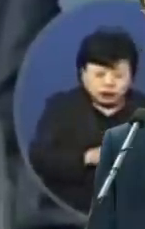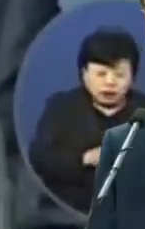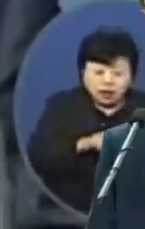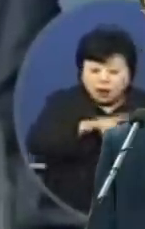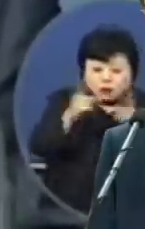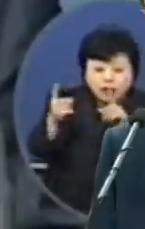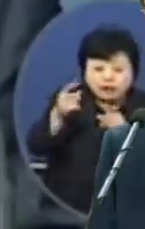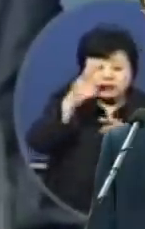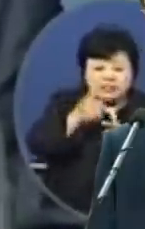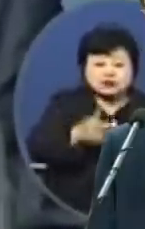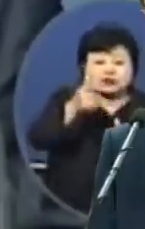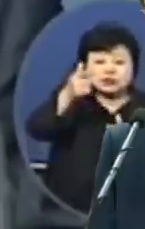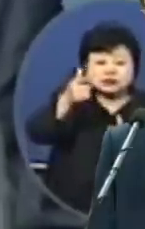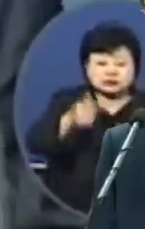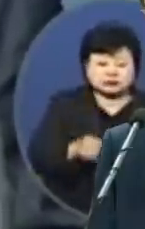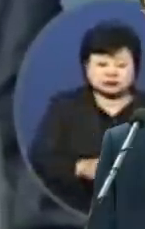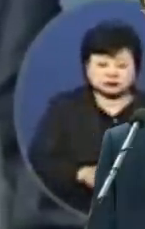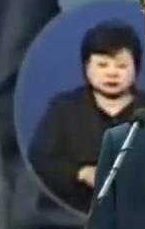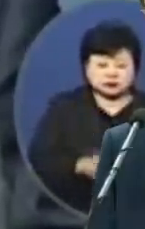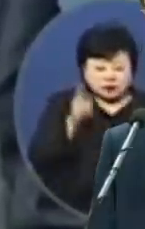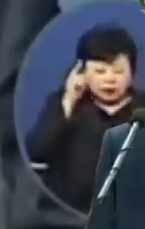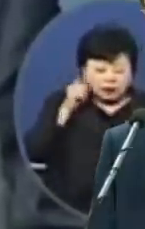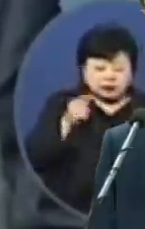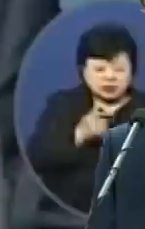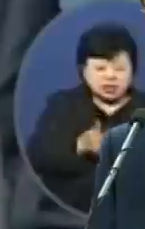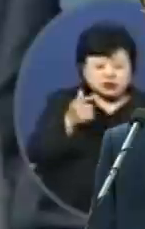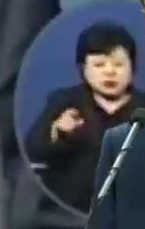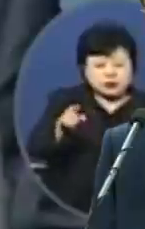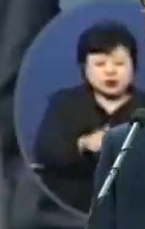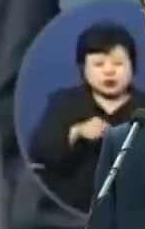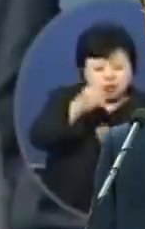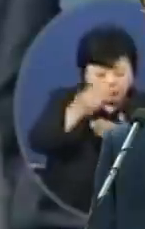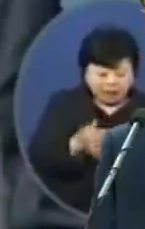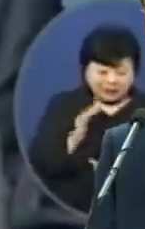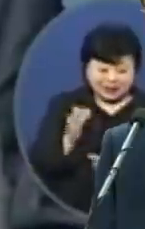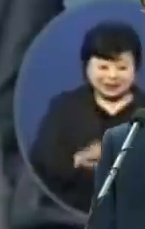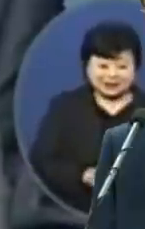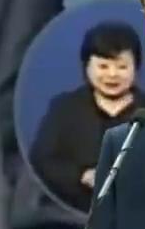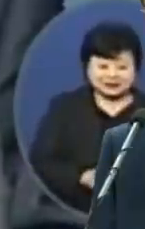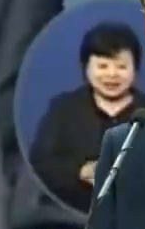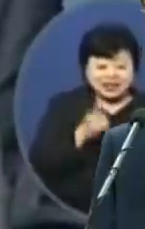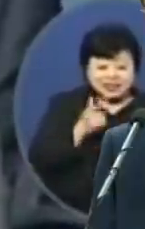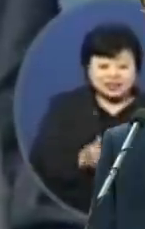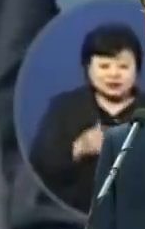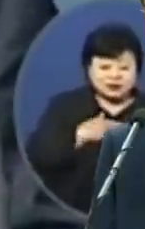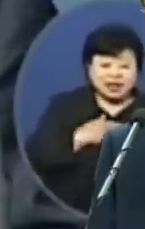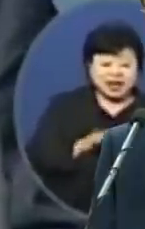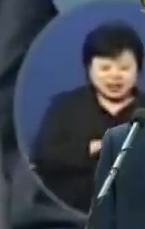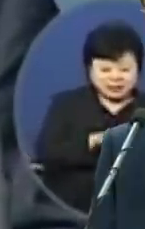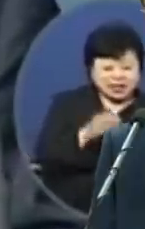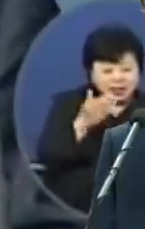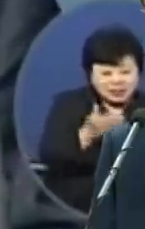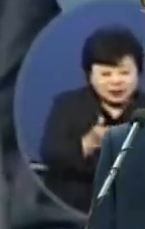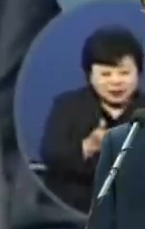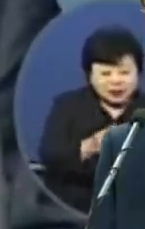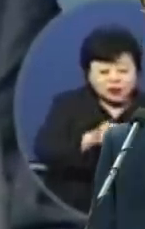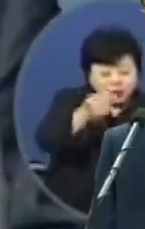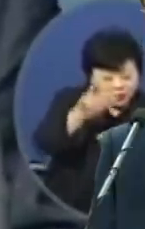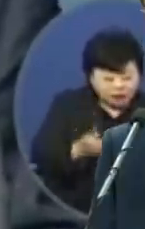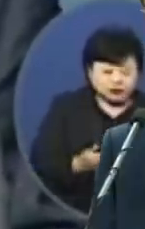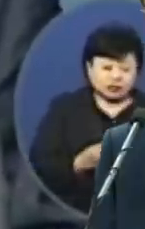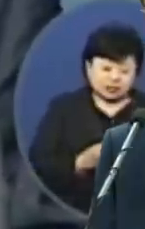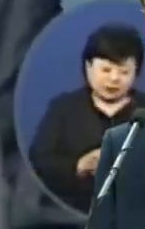부활하신 그 예수님 전적으로 그 예수님을 믿고 구원을 받는 것입니다. 예수님이 나를 사랑하사